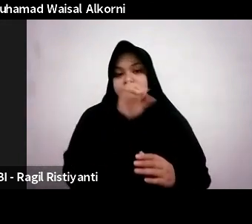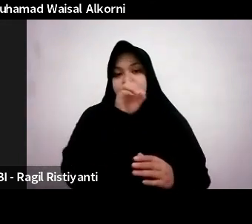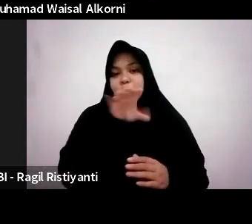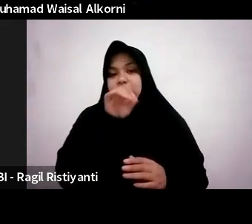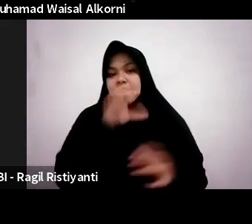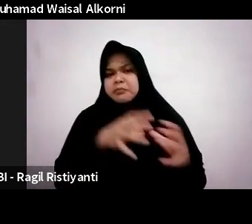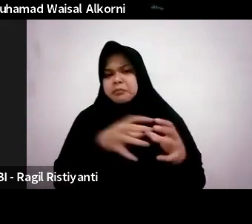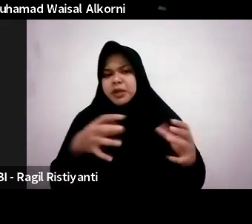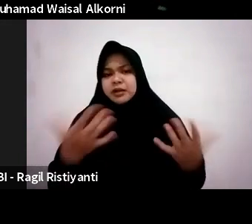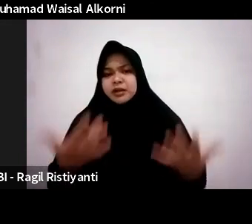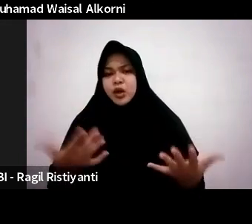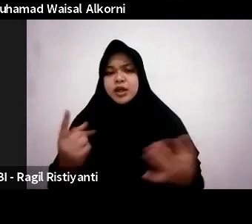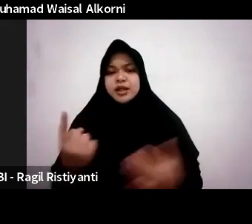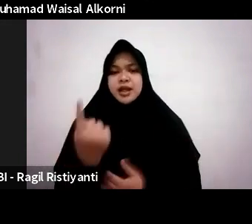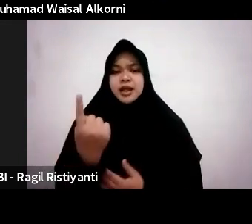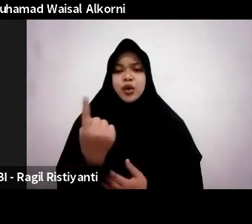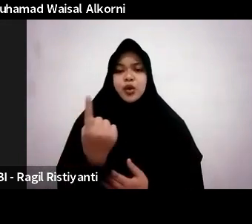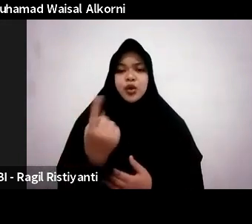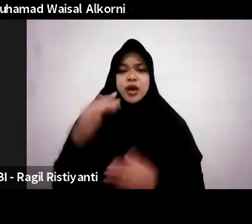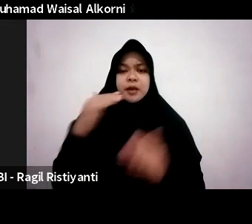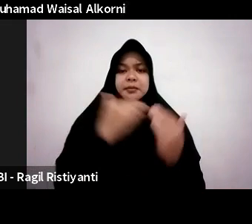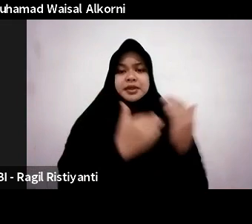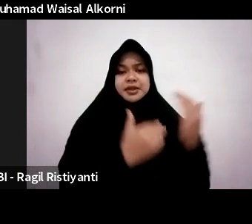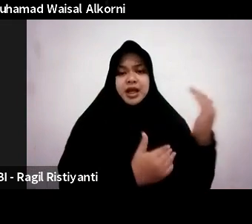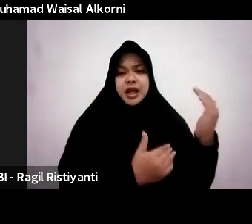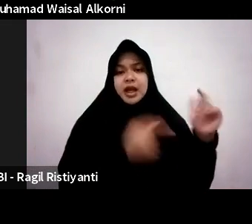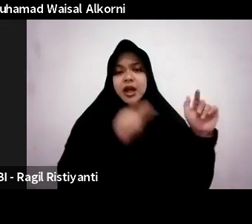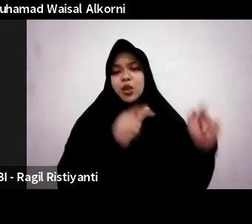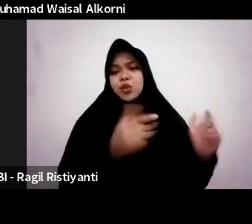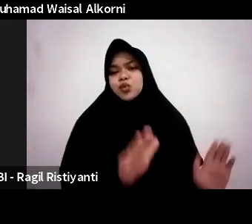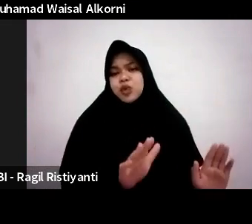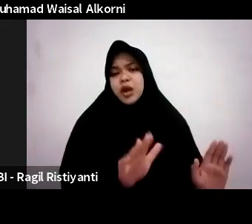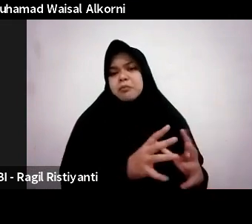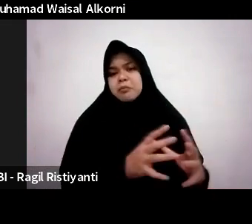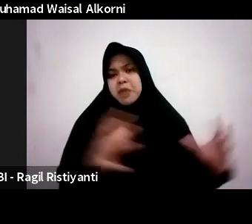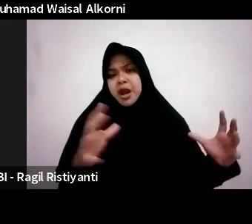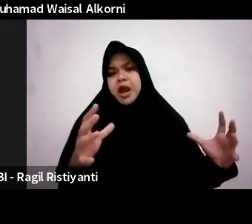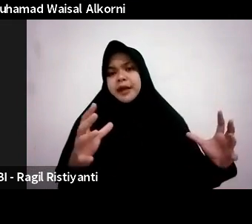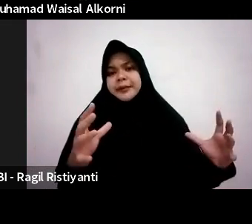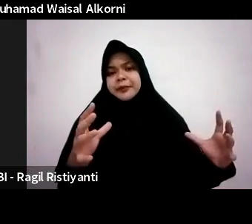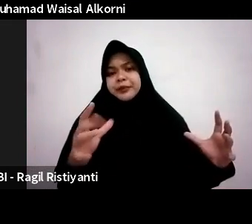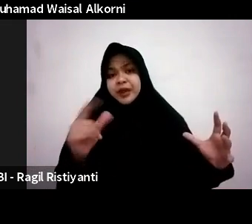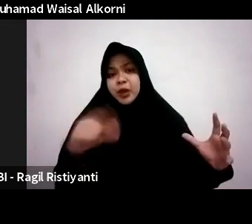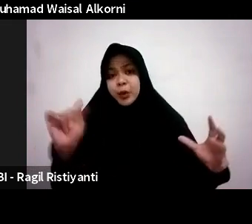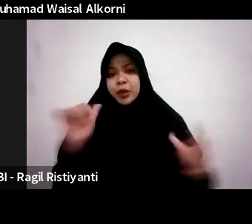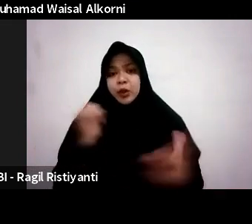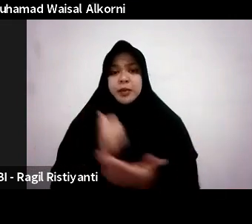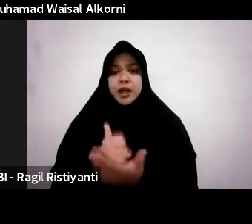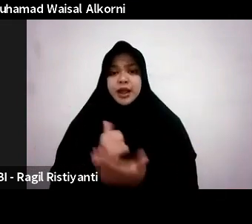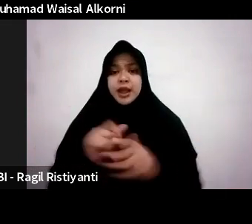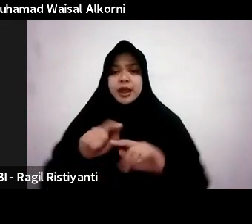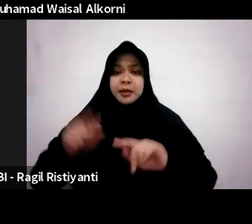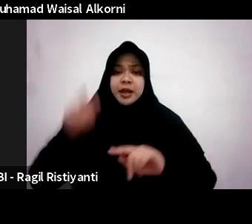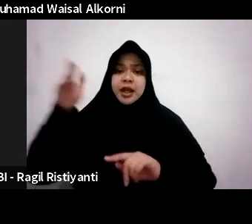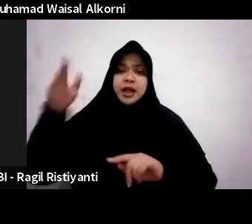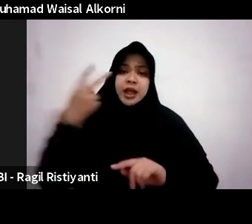hal Hai salah satunya adalah bahwa kebijakan itu sudah sangat banyak dan itu betul sekali tetapi memang nanti kita